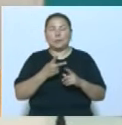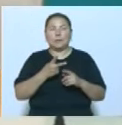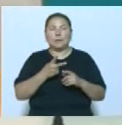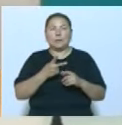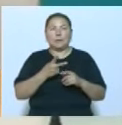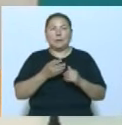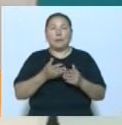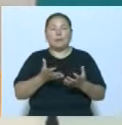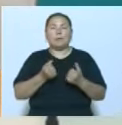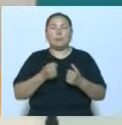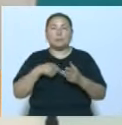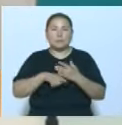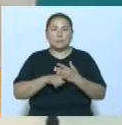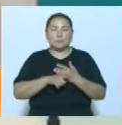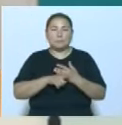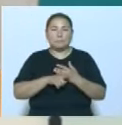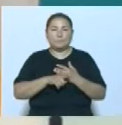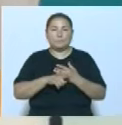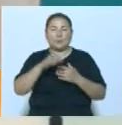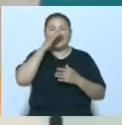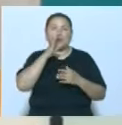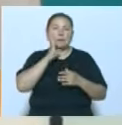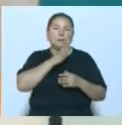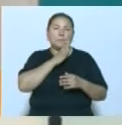Екіншіміз қалған кезде мынау ата-ана мен